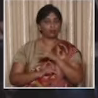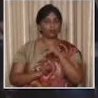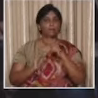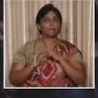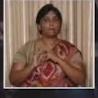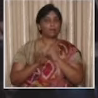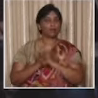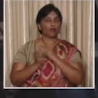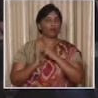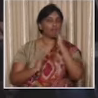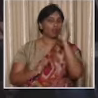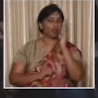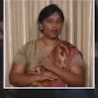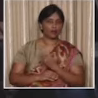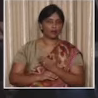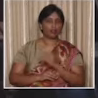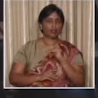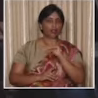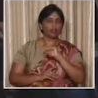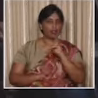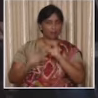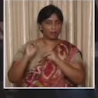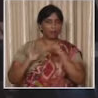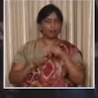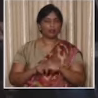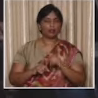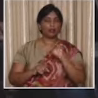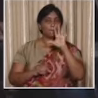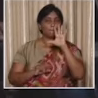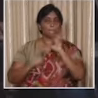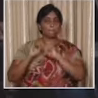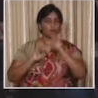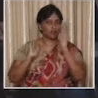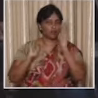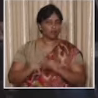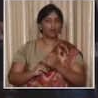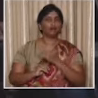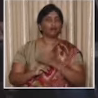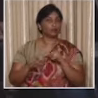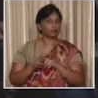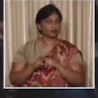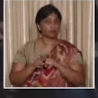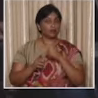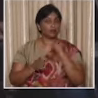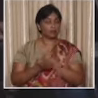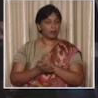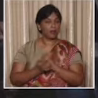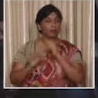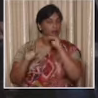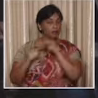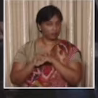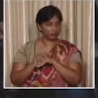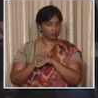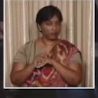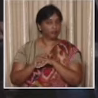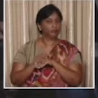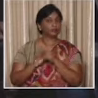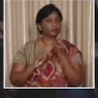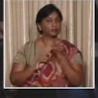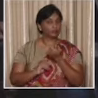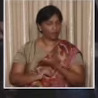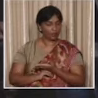බැංකු පොලියත් අඩු වෙලා තියෙන්නේ 10% තිබිච්ච පොලිය දැන් 5%ට බස්සලා තියෙන්නේ ඒ විතරක් නෙමෙයි බැංකුවේ දාන ඒ